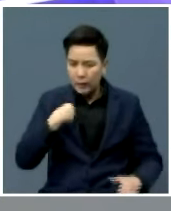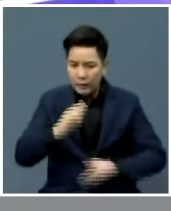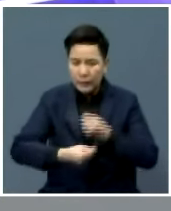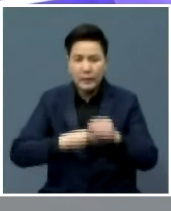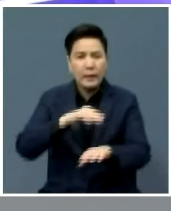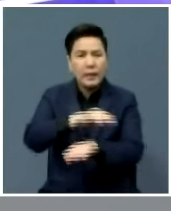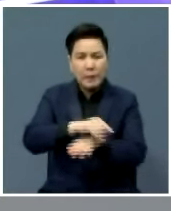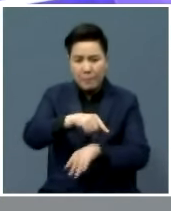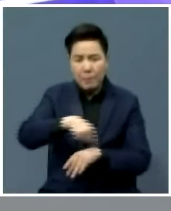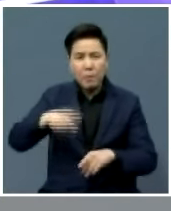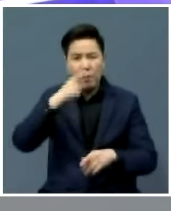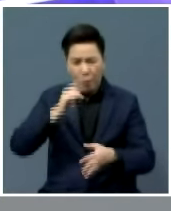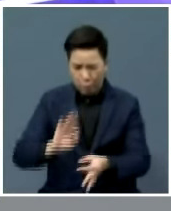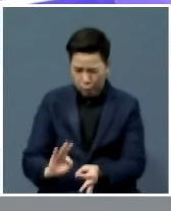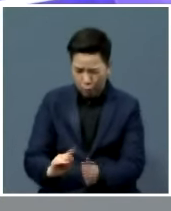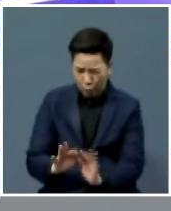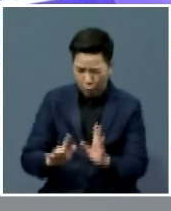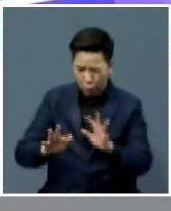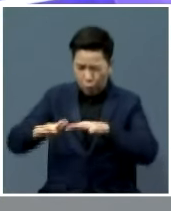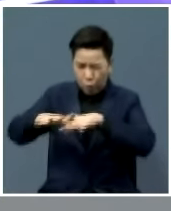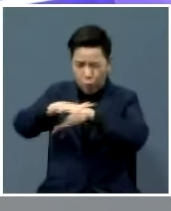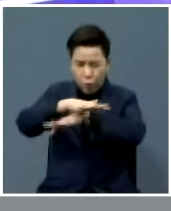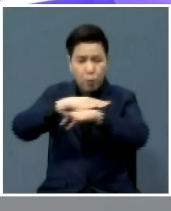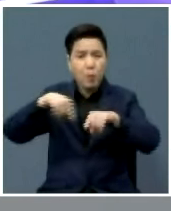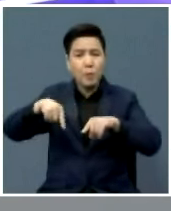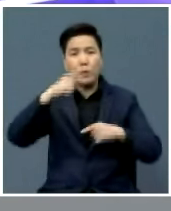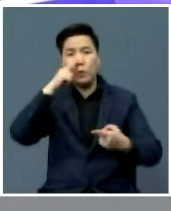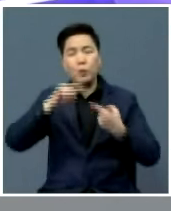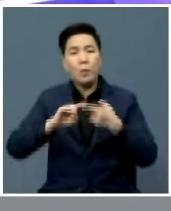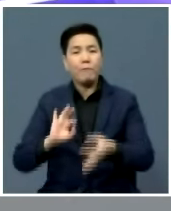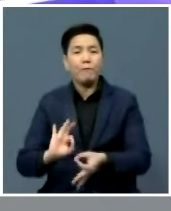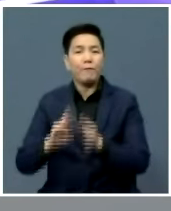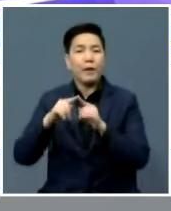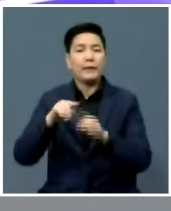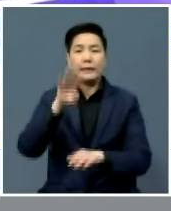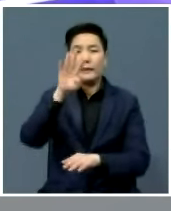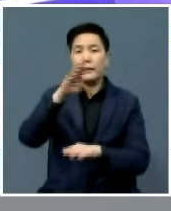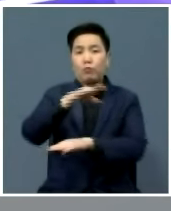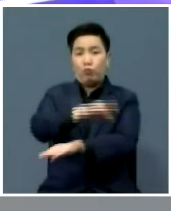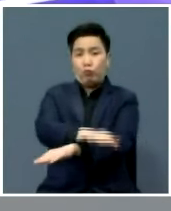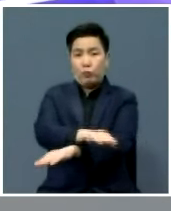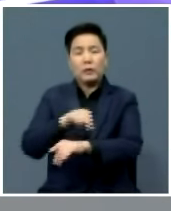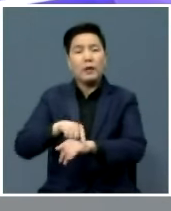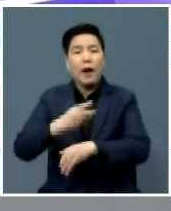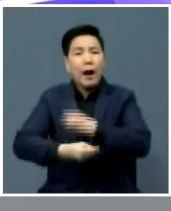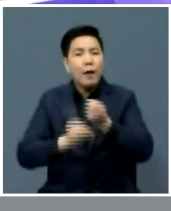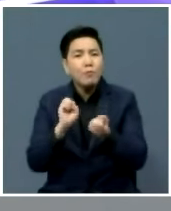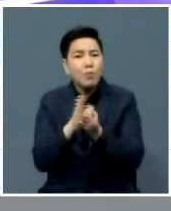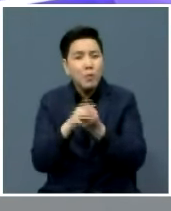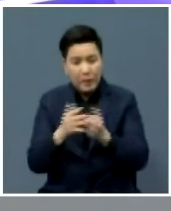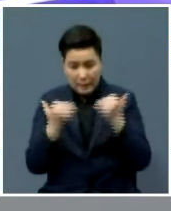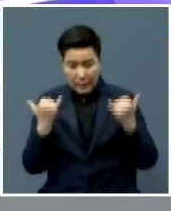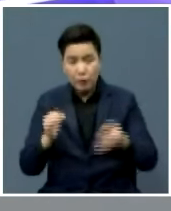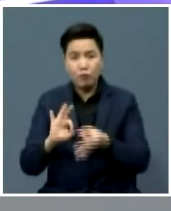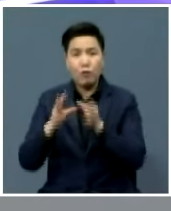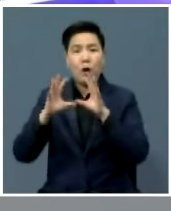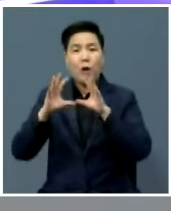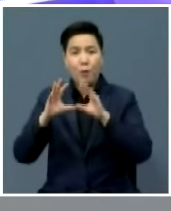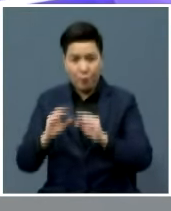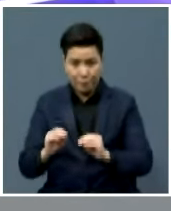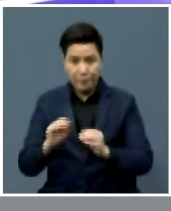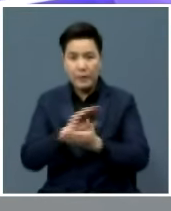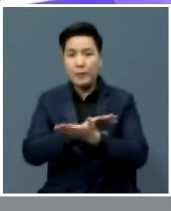ดสี่มุมเมืองมีควันเนี่ยลอยคลุ้งออกมาเลยเกิดเหตุการณ์เพลิงไหม้ที่ตลาดสี่มุมเมืองค่ะซึ่งต้องบอกก่อนว่าขณะนี้เพลิงสงบ